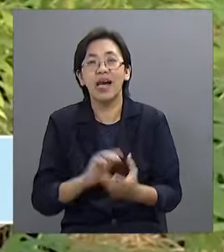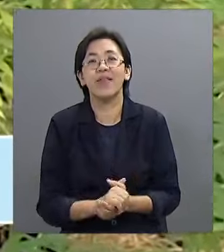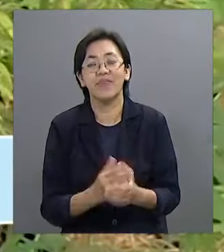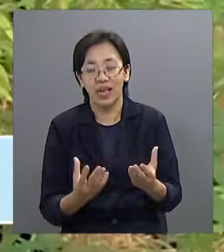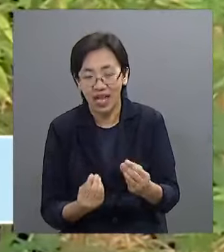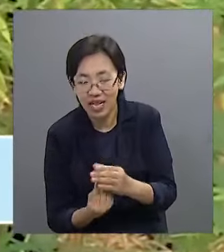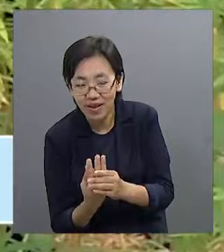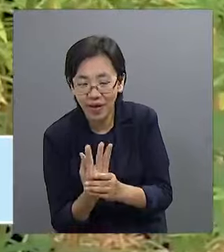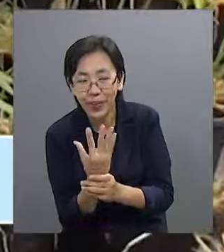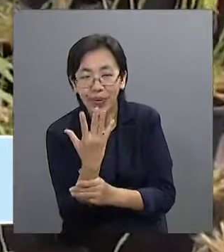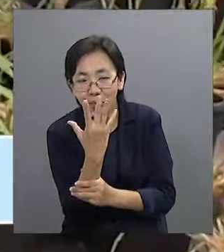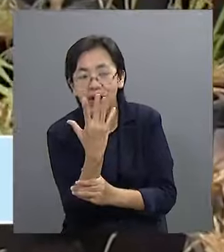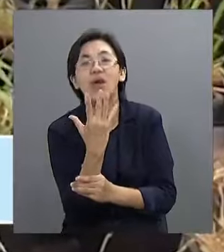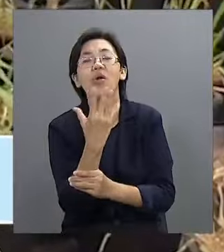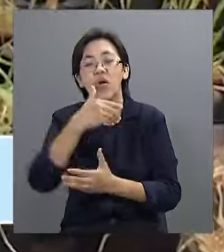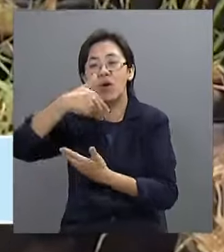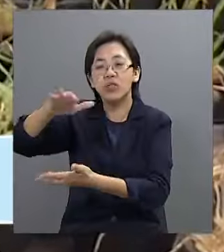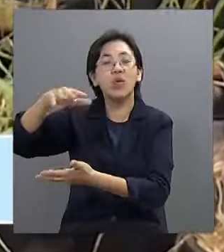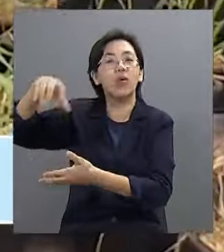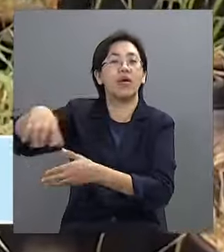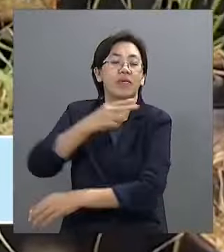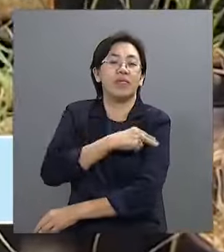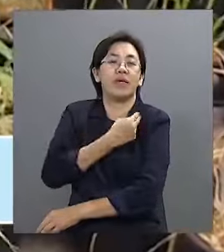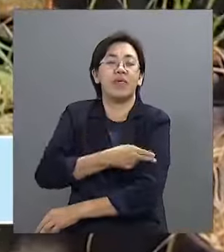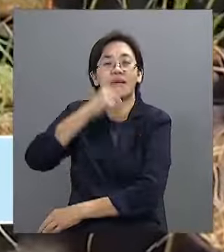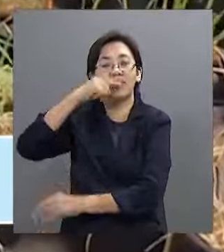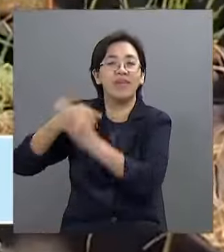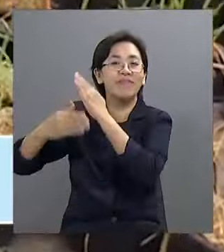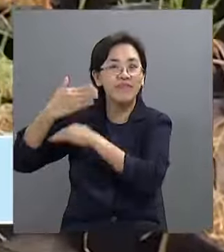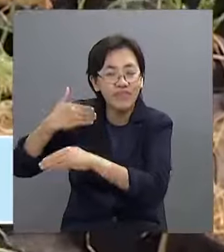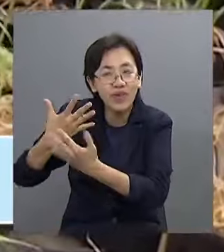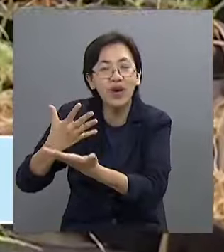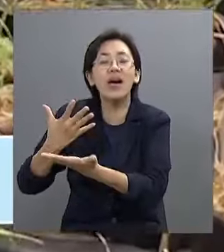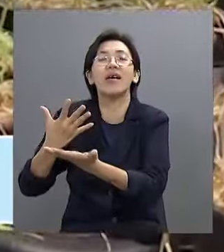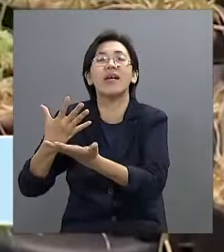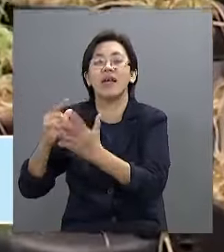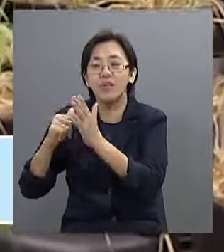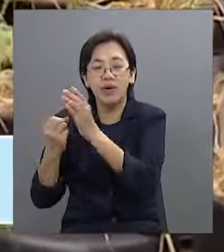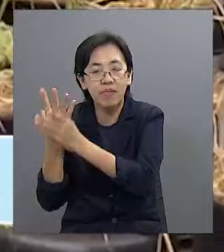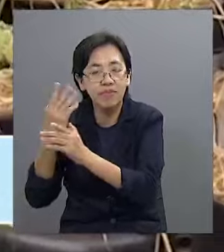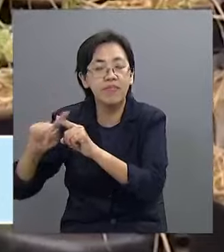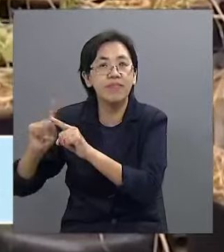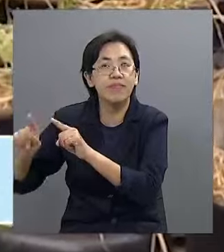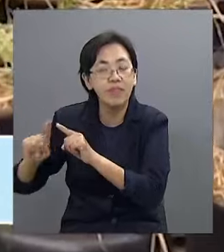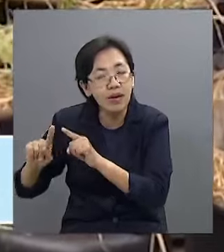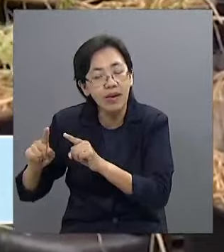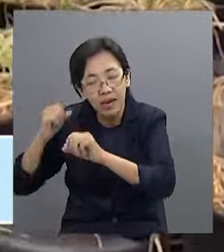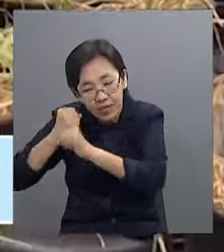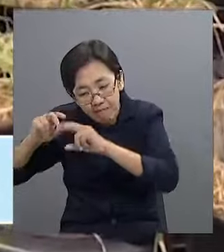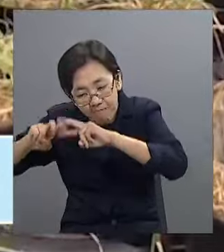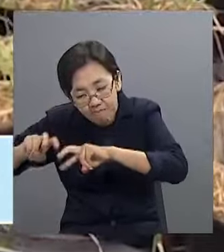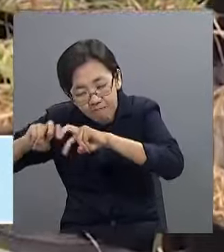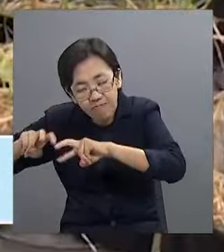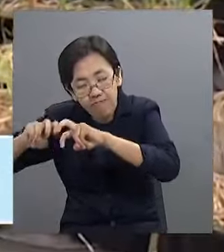ต้นกัญชาส่งให้กับกรมการแพทย์แผนไทยแพทย์ทางเลือกเพื่อผลิตกัญชาทางการแพทย์ตำรับเมตตาโอสถแล้วก็ตำรับ